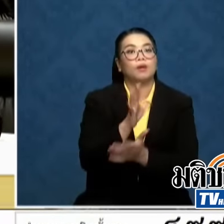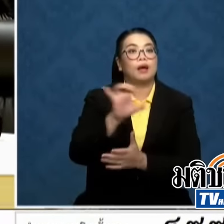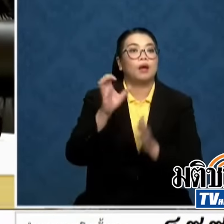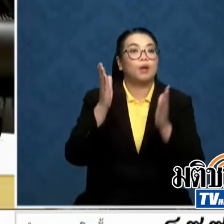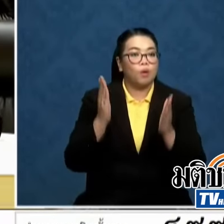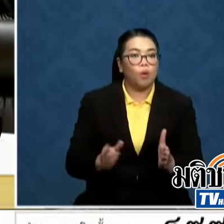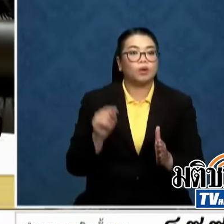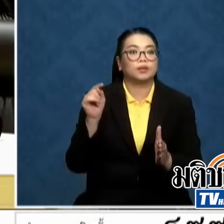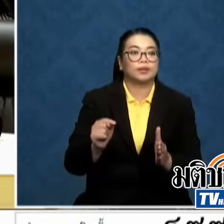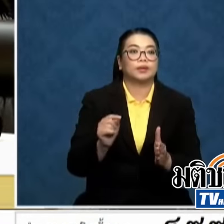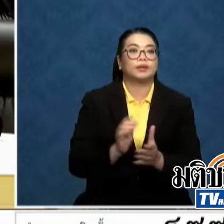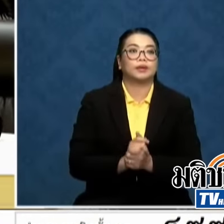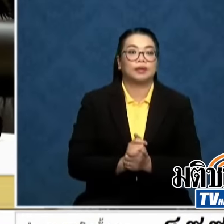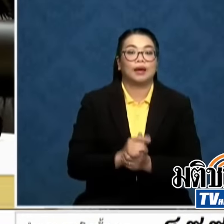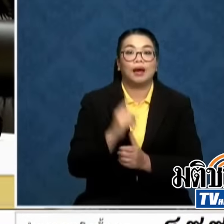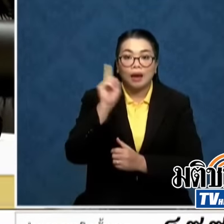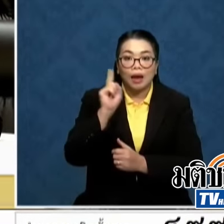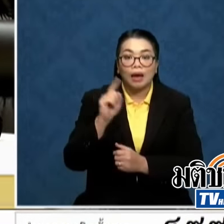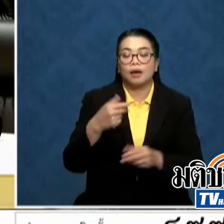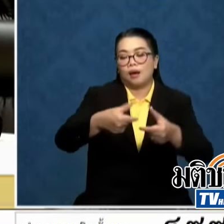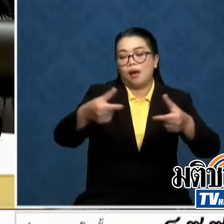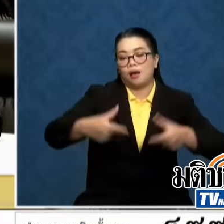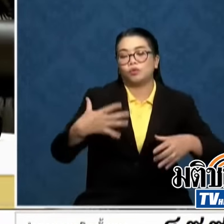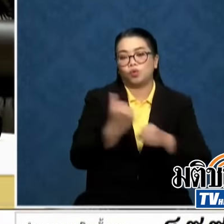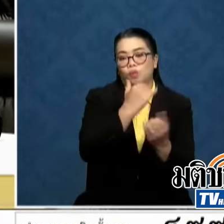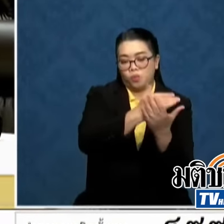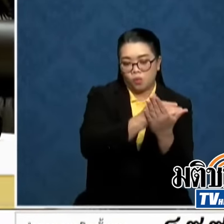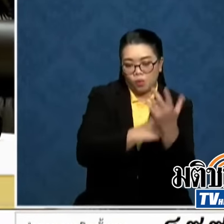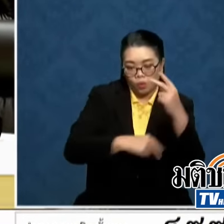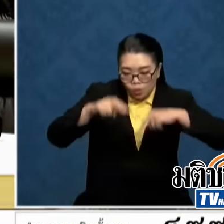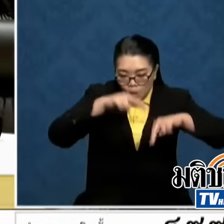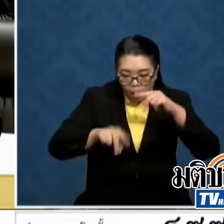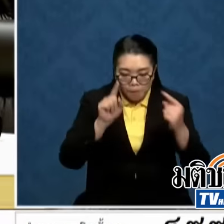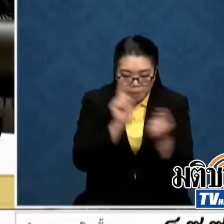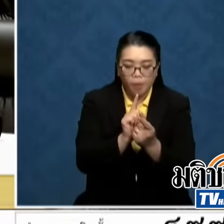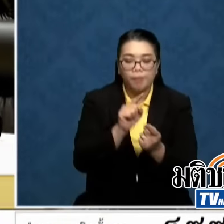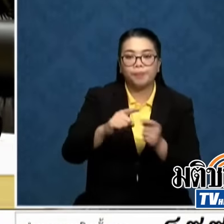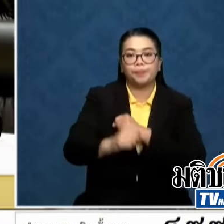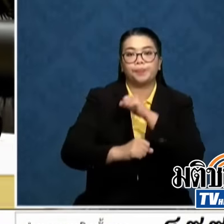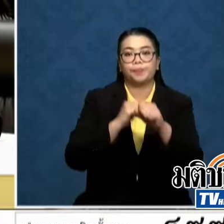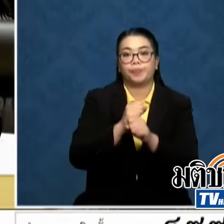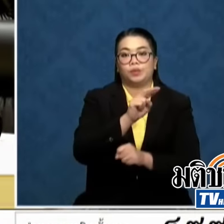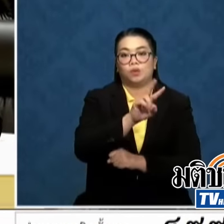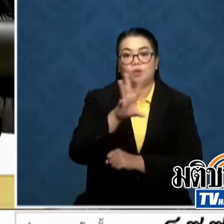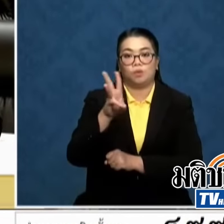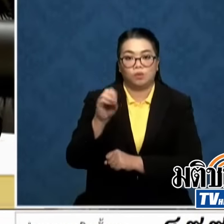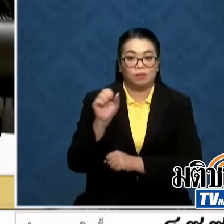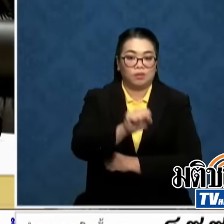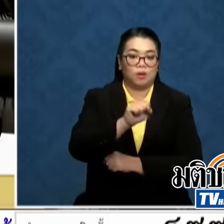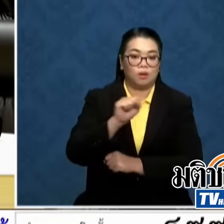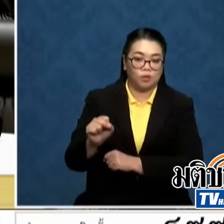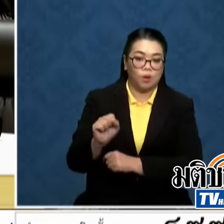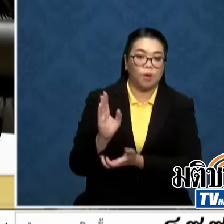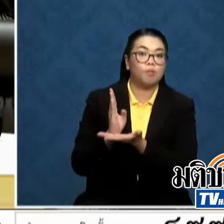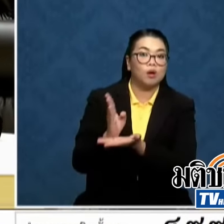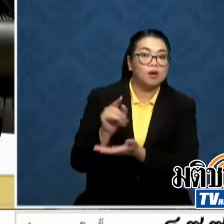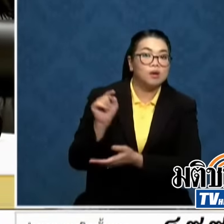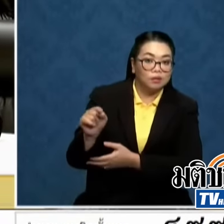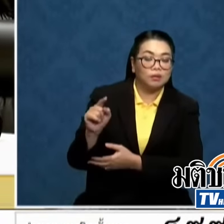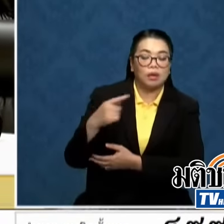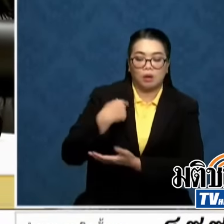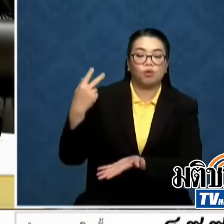ภาผู้แทนราษฎรแห่งนี้คือรายงานการตรวจค้นปี2560ที่สสบุญเลิศจะลุกขึ้น